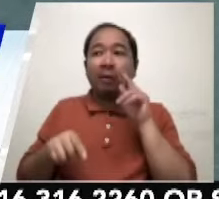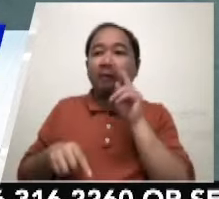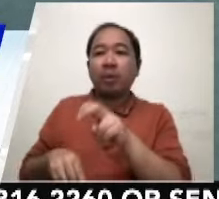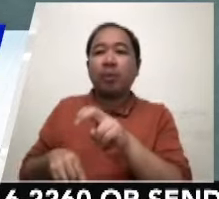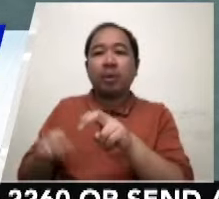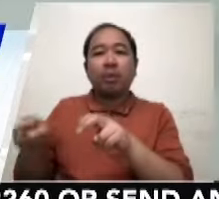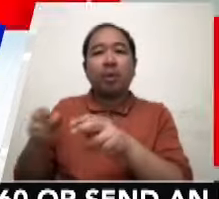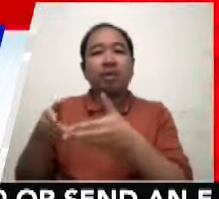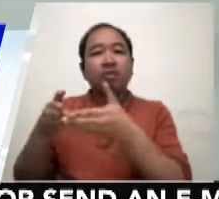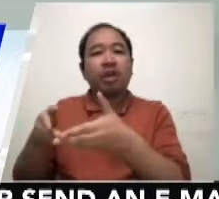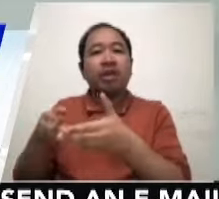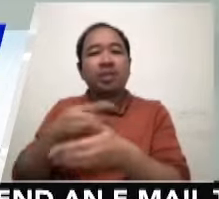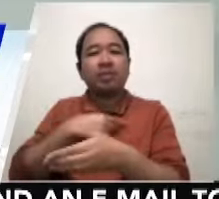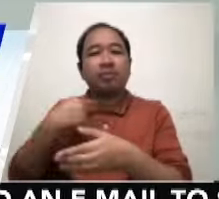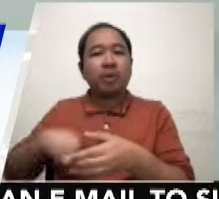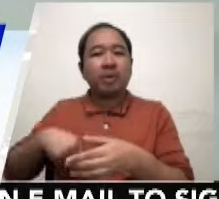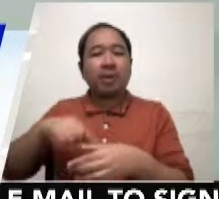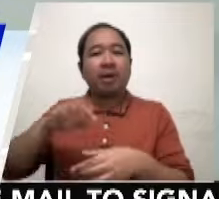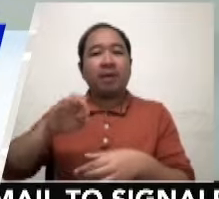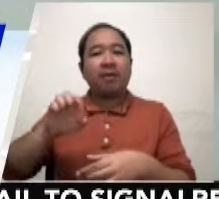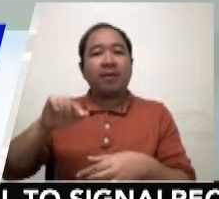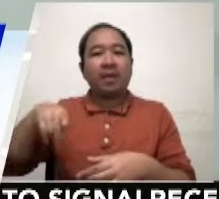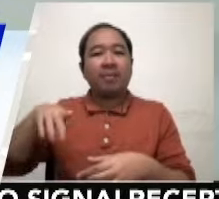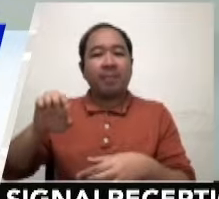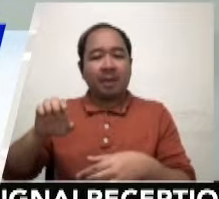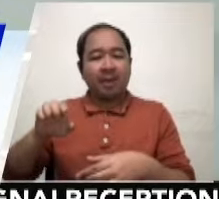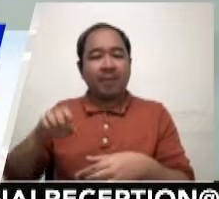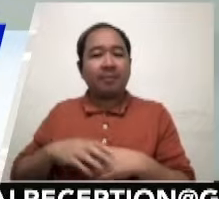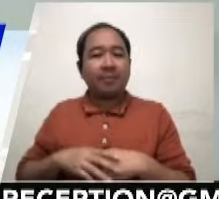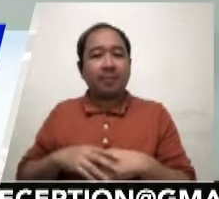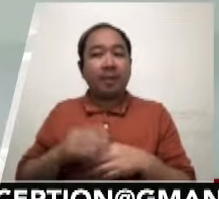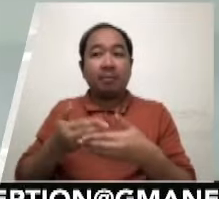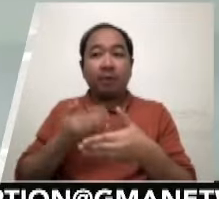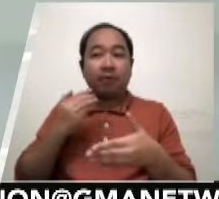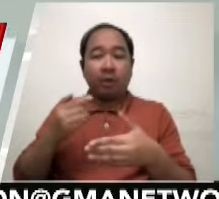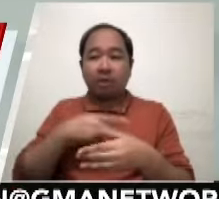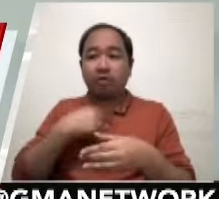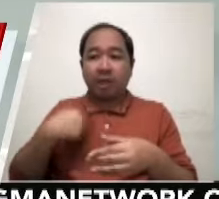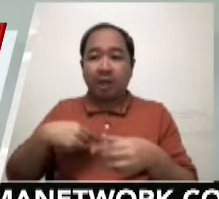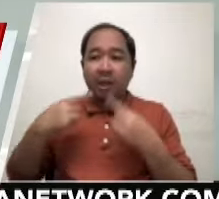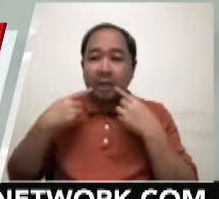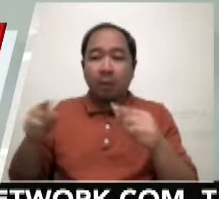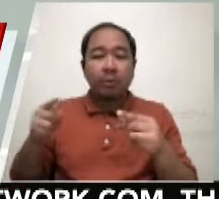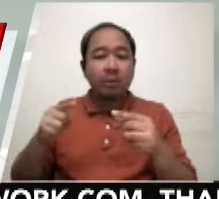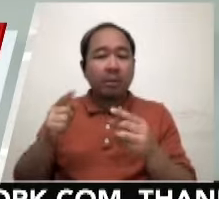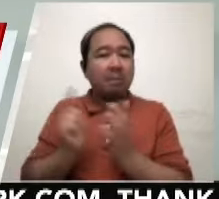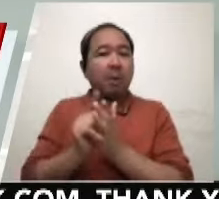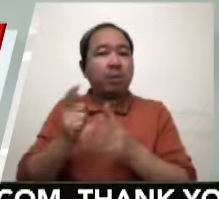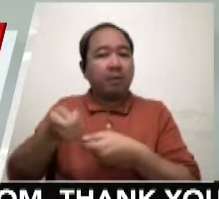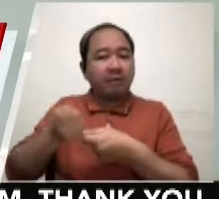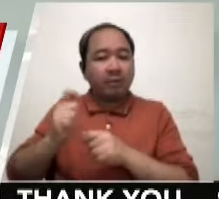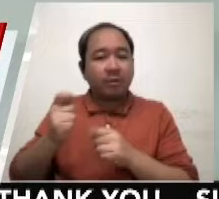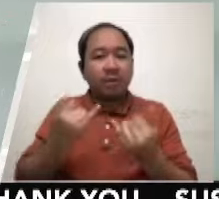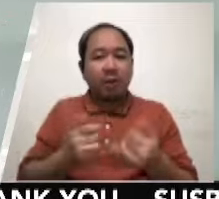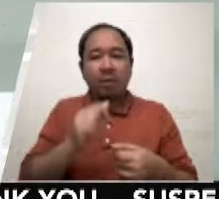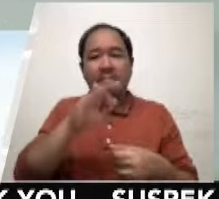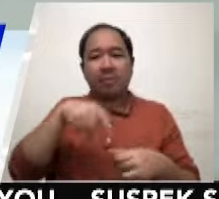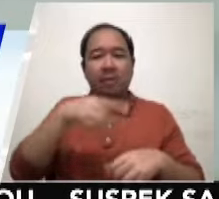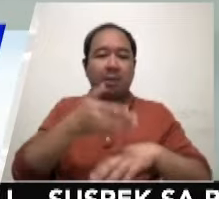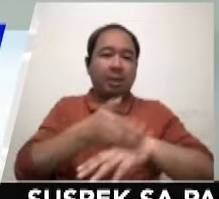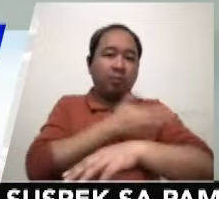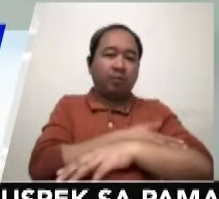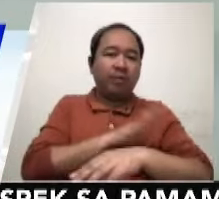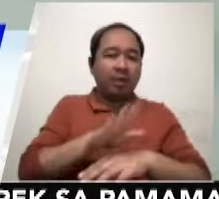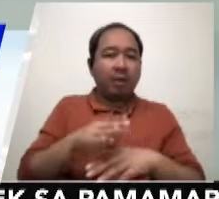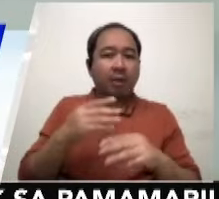Julian Felipe Reef. Bago pa man magdeklara ng fishing ban ang China, mas pinalakas na raw ng Armed Forces of the Philippines ang deployment ito